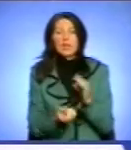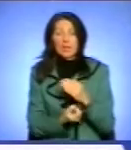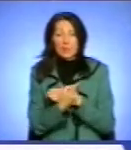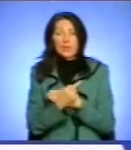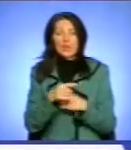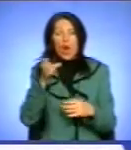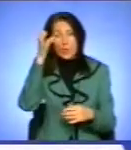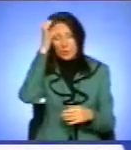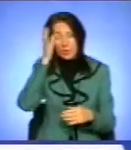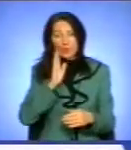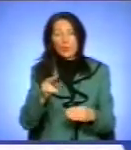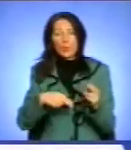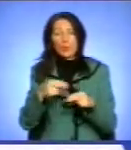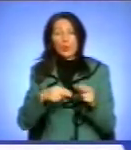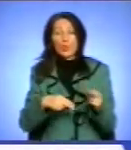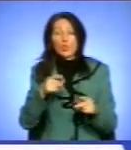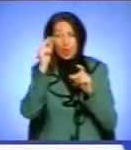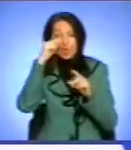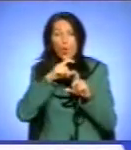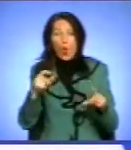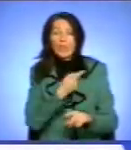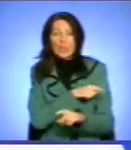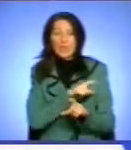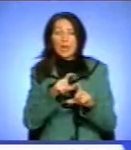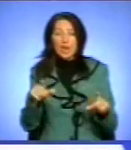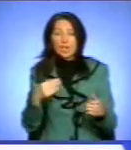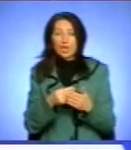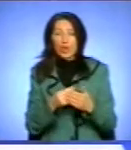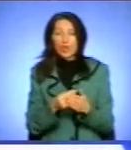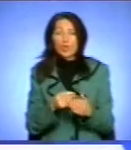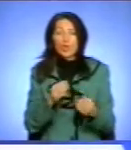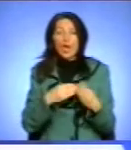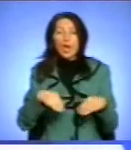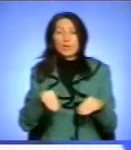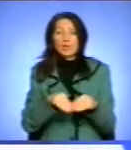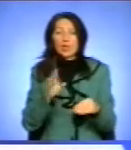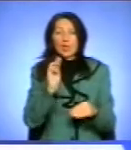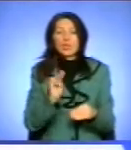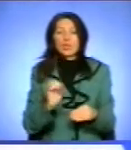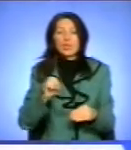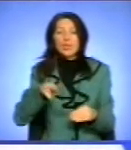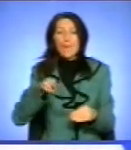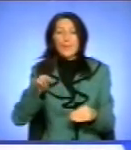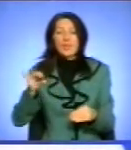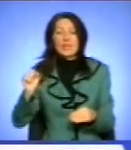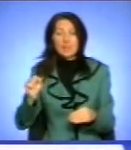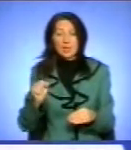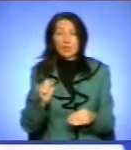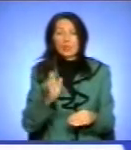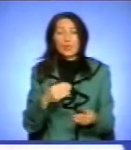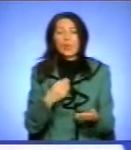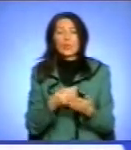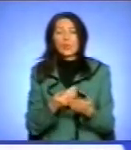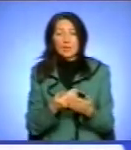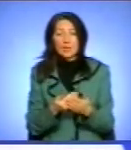на кошти з прибуткових статей володінь родини Шептицьких у Галичині. Він був зірцем толерантного ставлення до інших